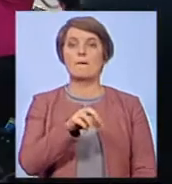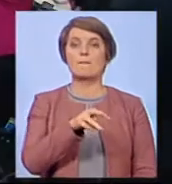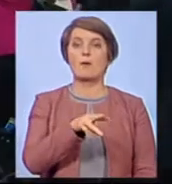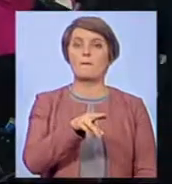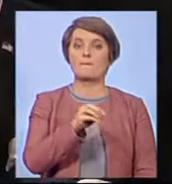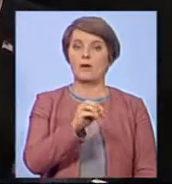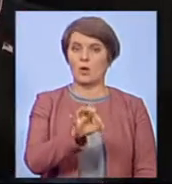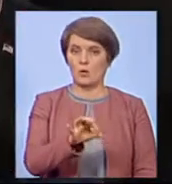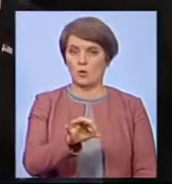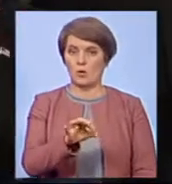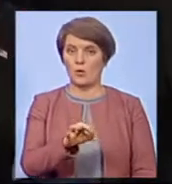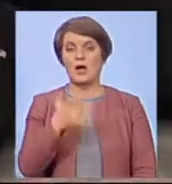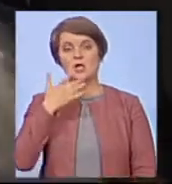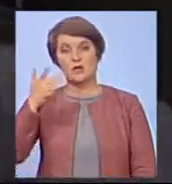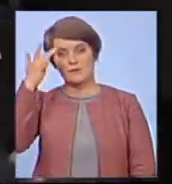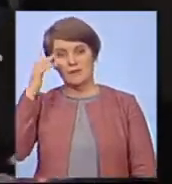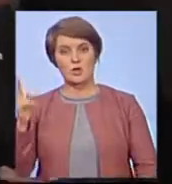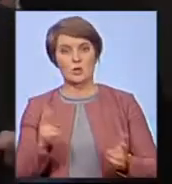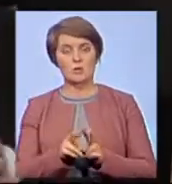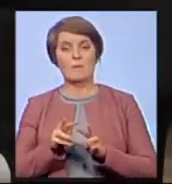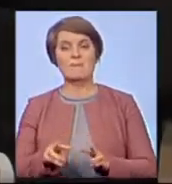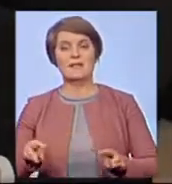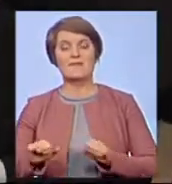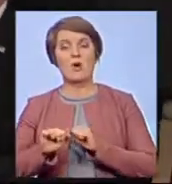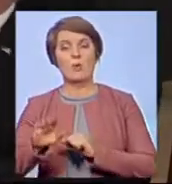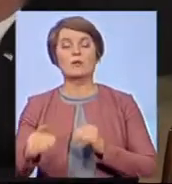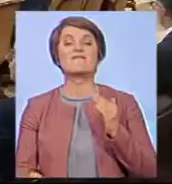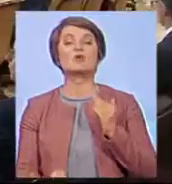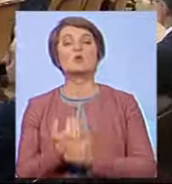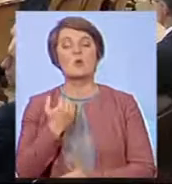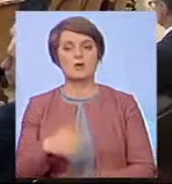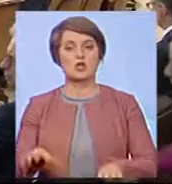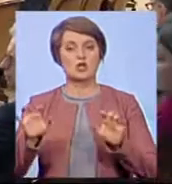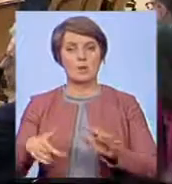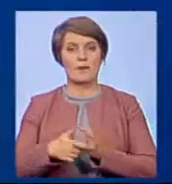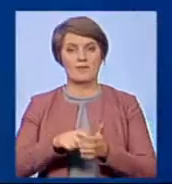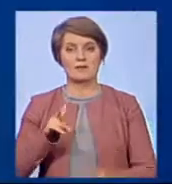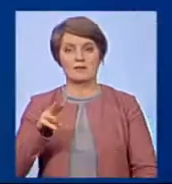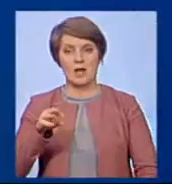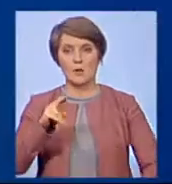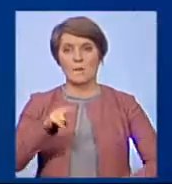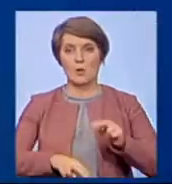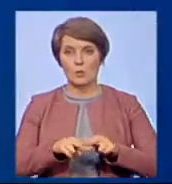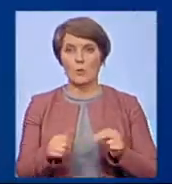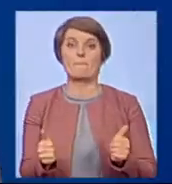Помпео. Червнева зустріч міністрів оборони відбудеться вже в новій штаб-квартирі НАТО, яка побудована поруч із колишньою.